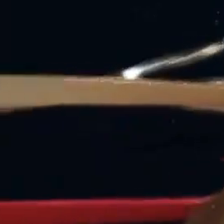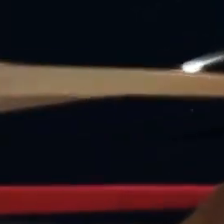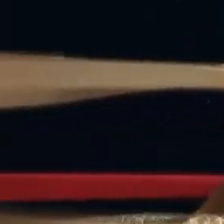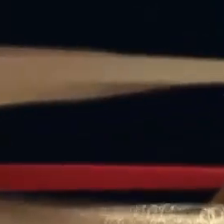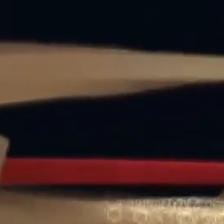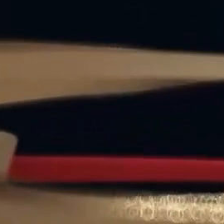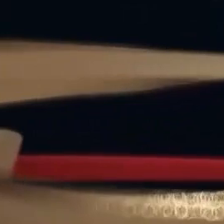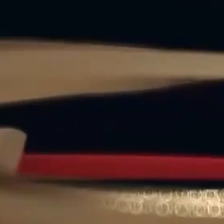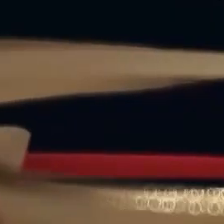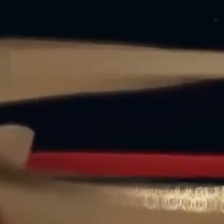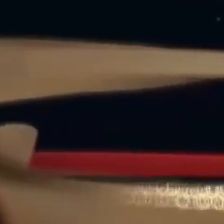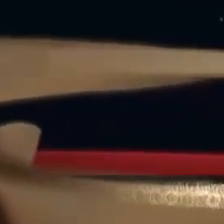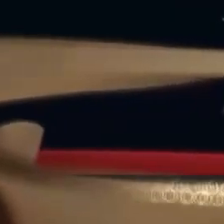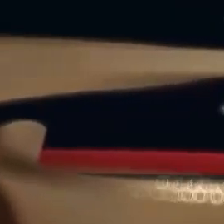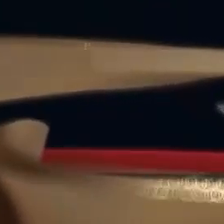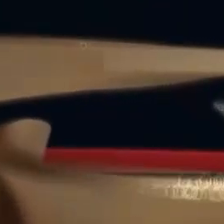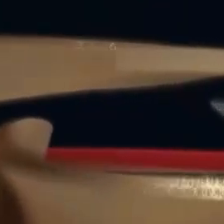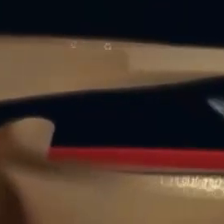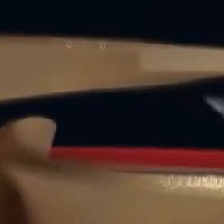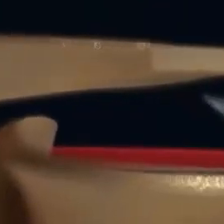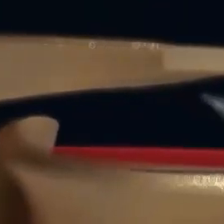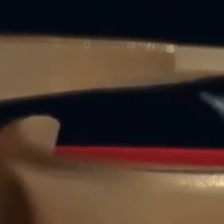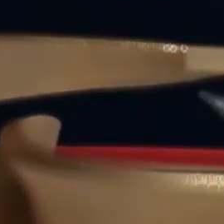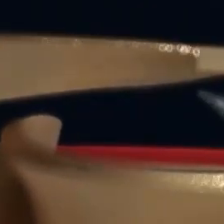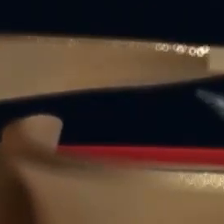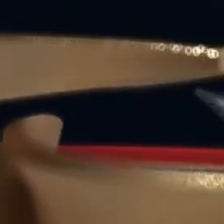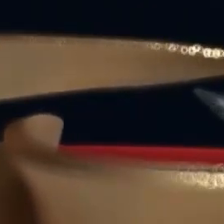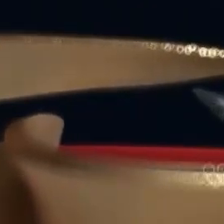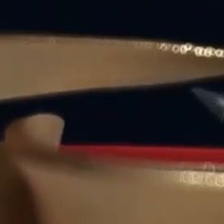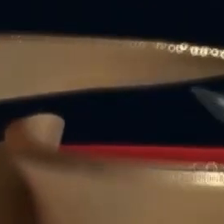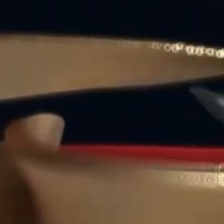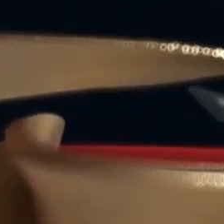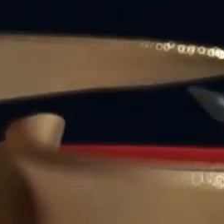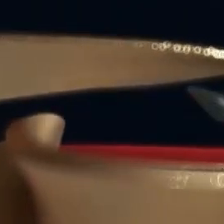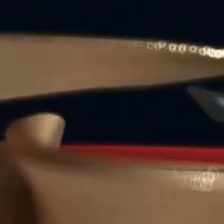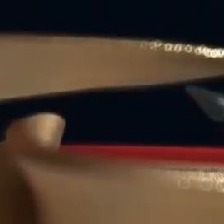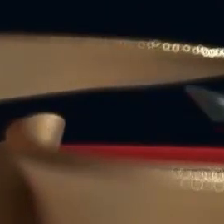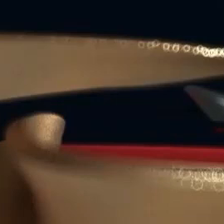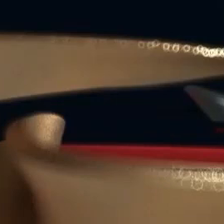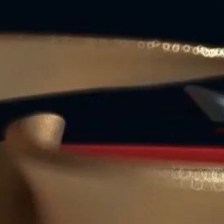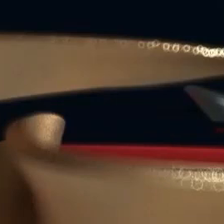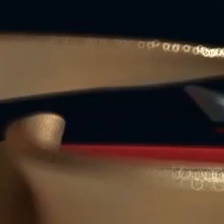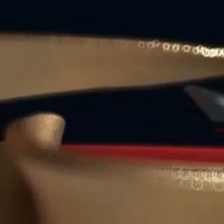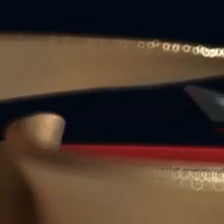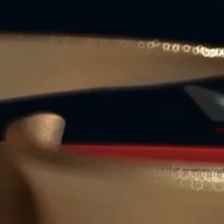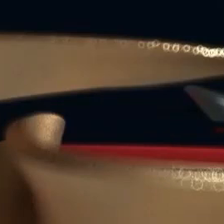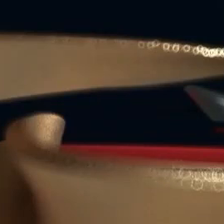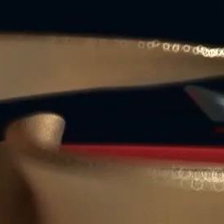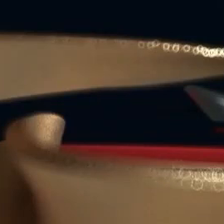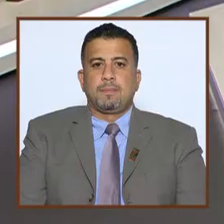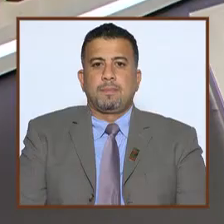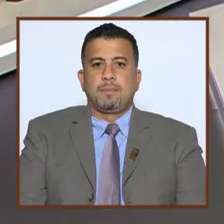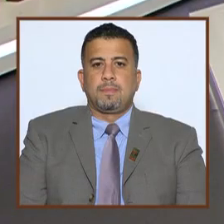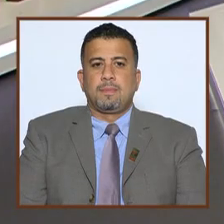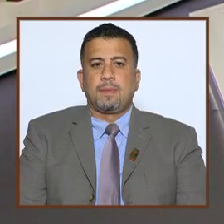اليهم فاسالوا اهل الذكر ان كنتم لا تعلمون